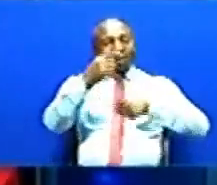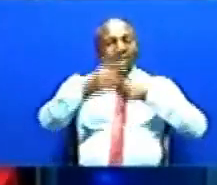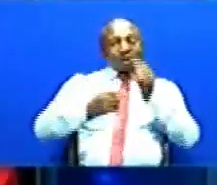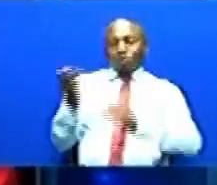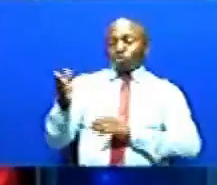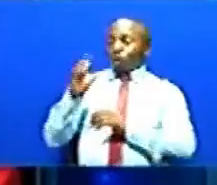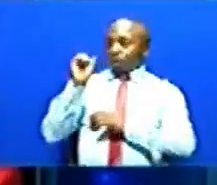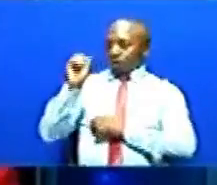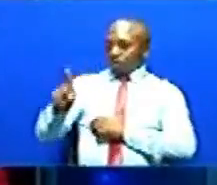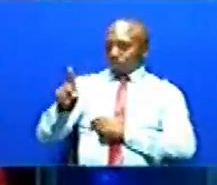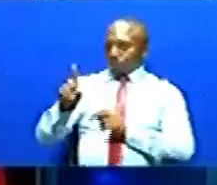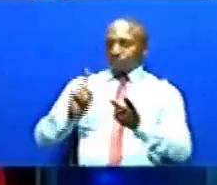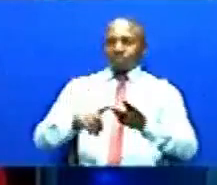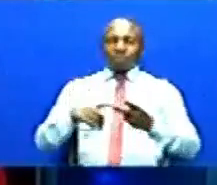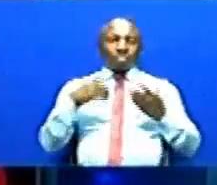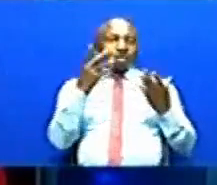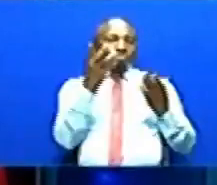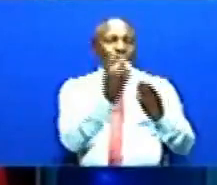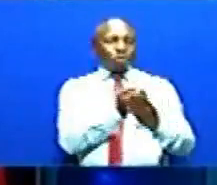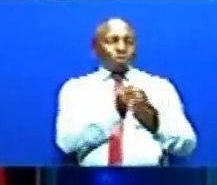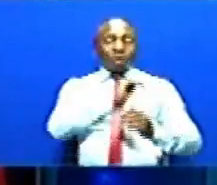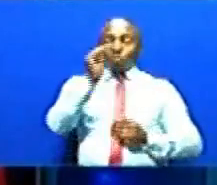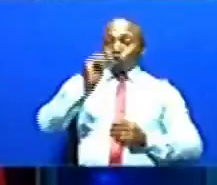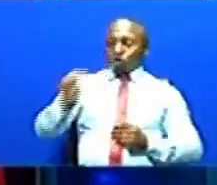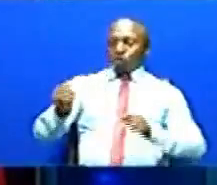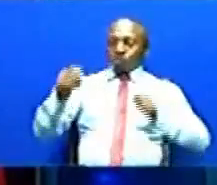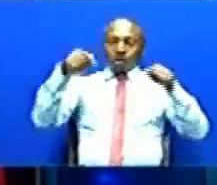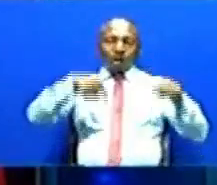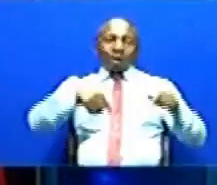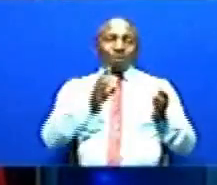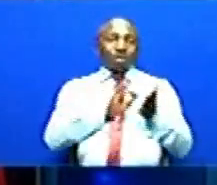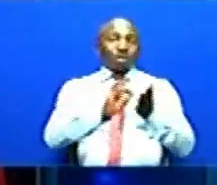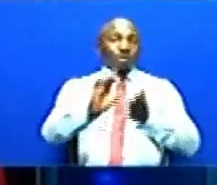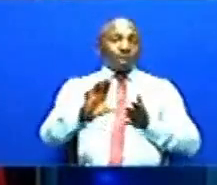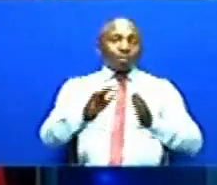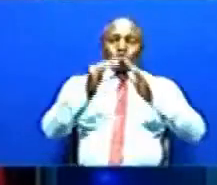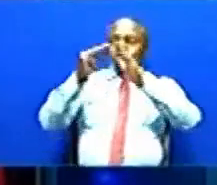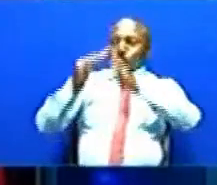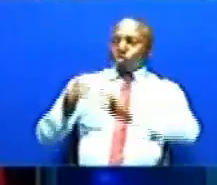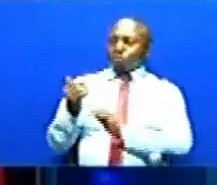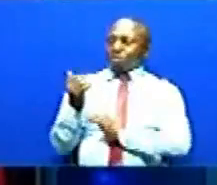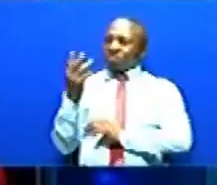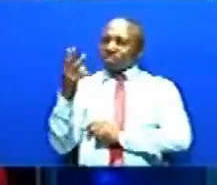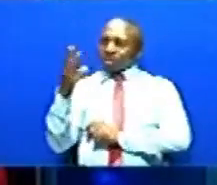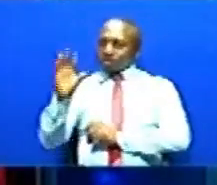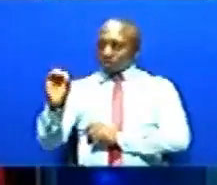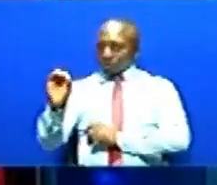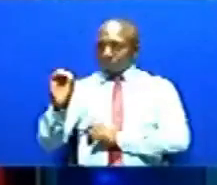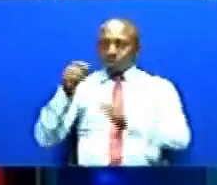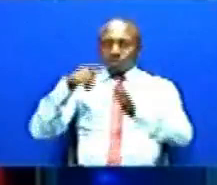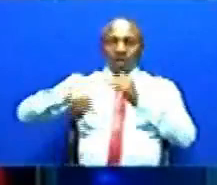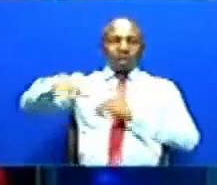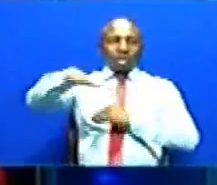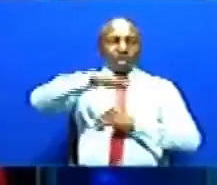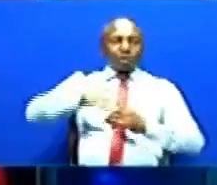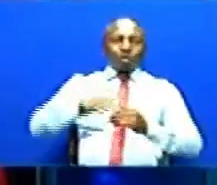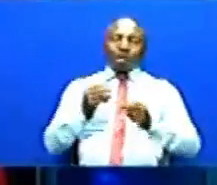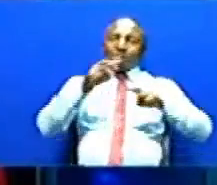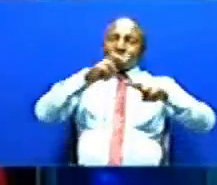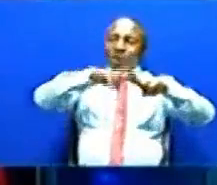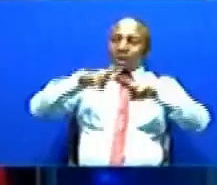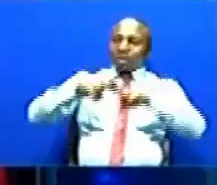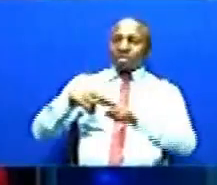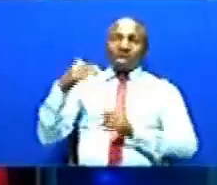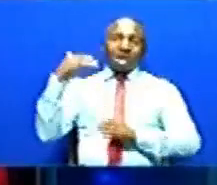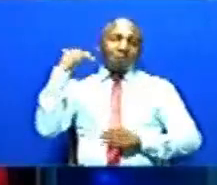huko Iringa pamoja na Morogoro, hapa jijini Dar es Salaam nyumba takriban 30 katika eneo la